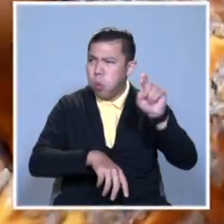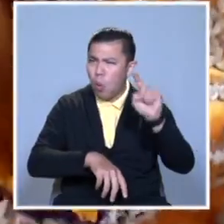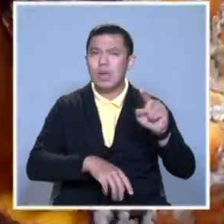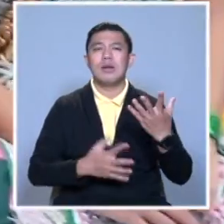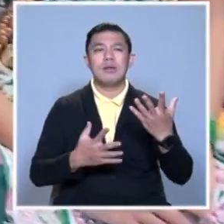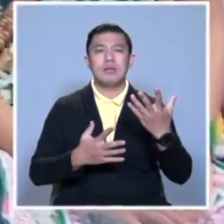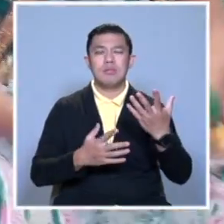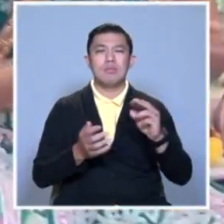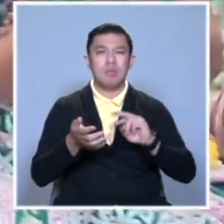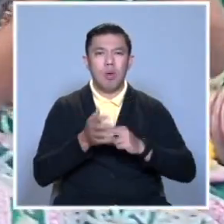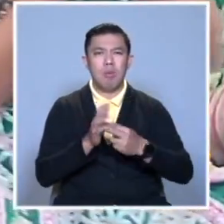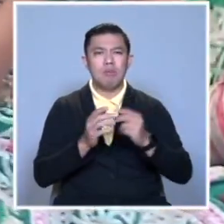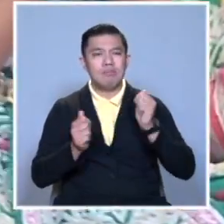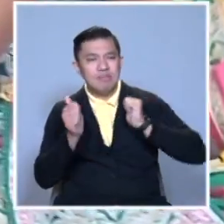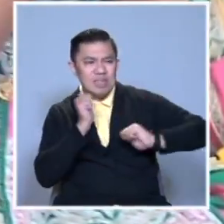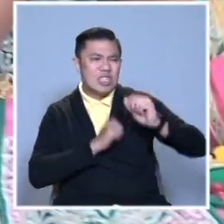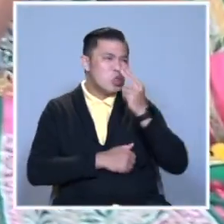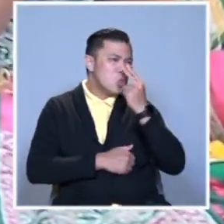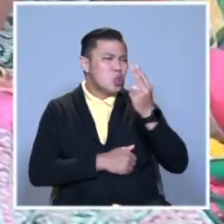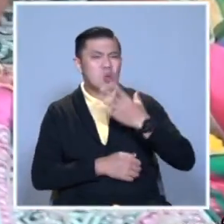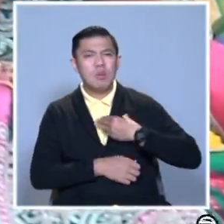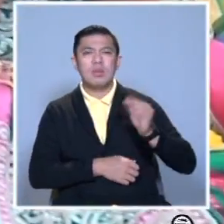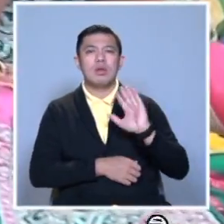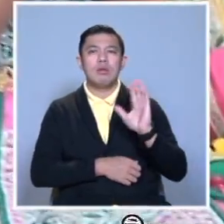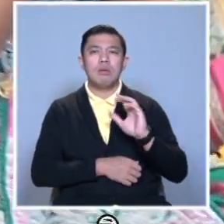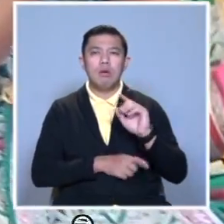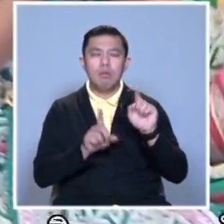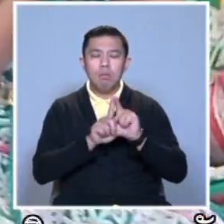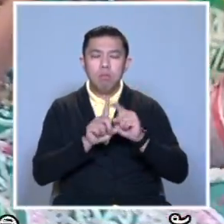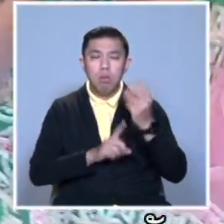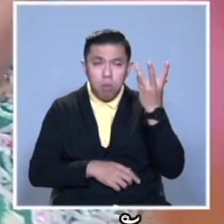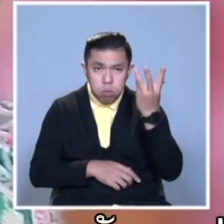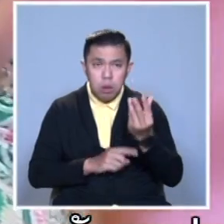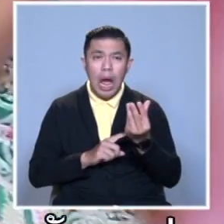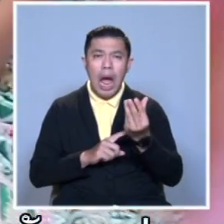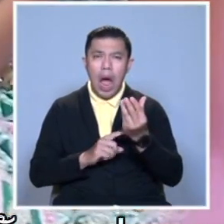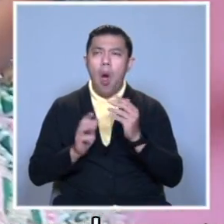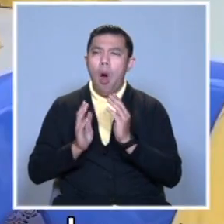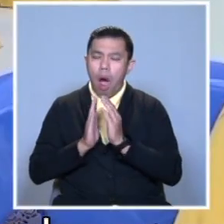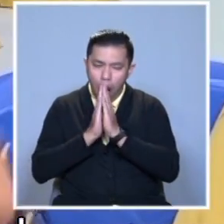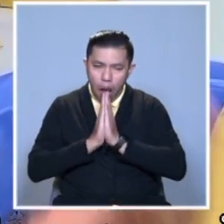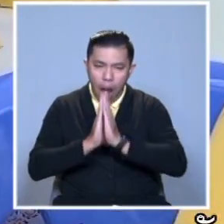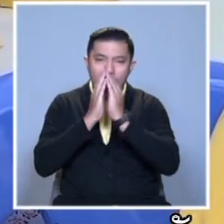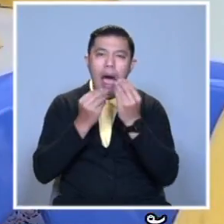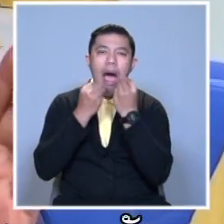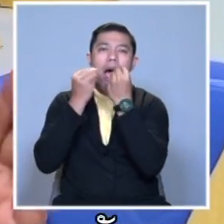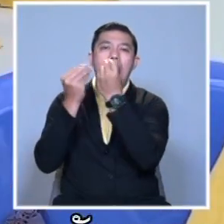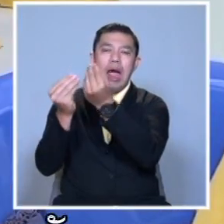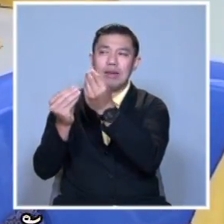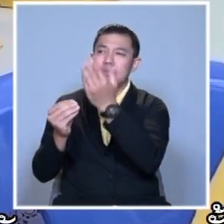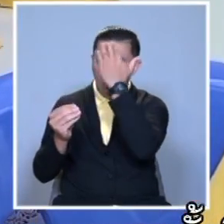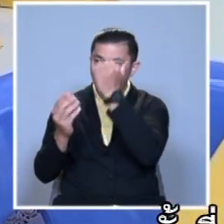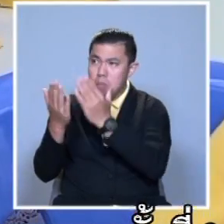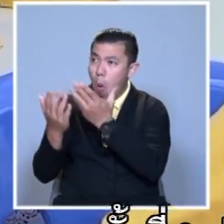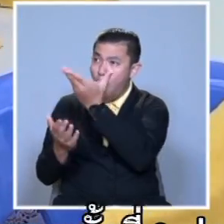ล้วก็มันไม่ใช่มหรสพที่น่าดูอีกแล้วมันก็เลยเหลือเป็นแค่พิธีกรรมในการถวายการแก้บนการรำ